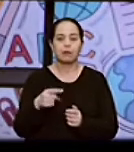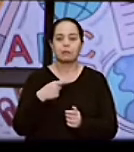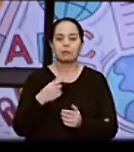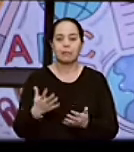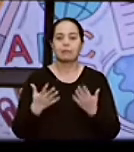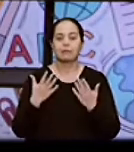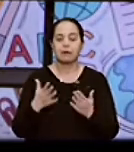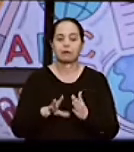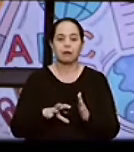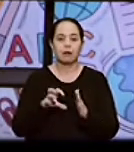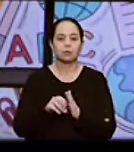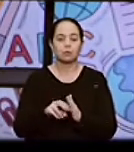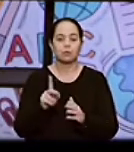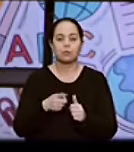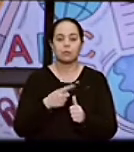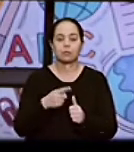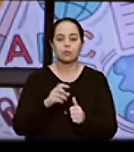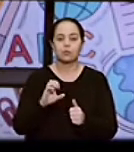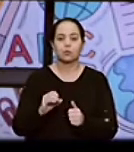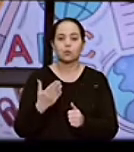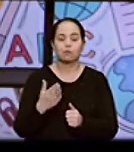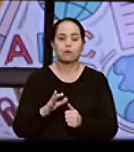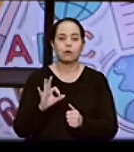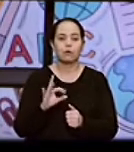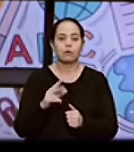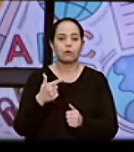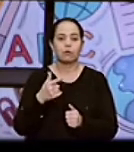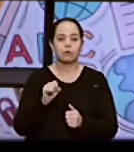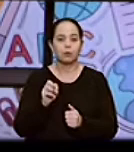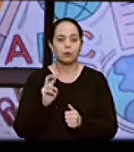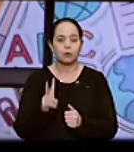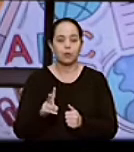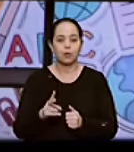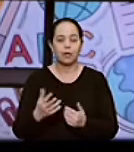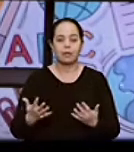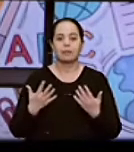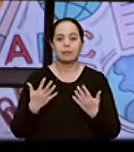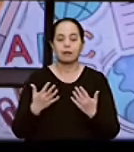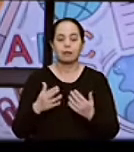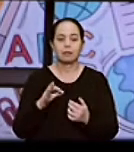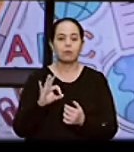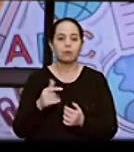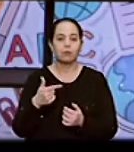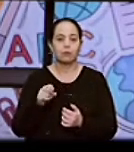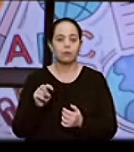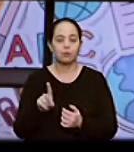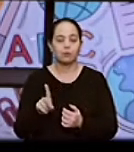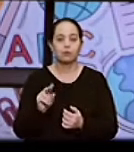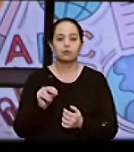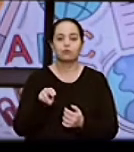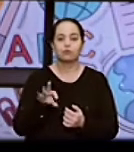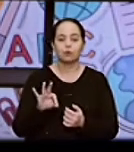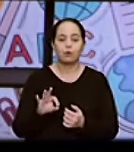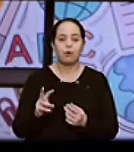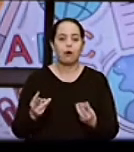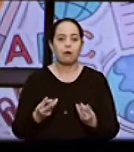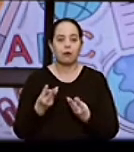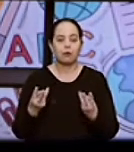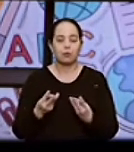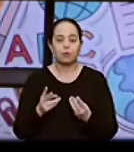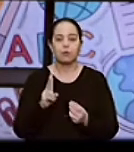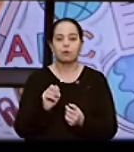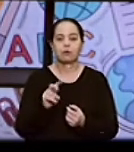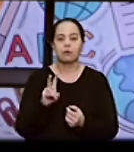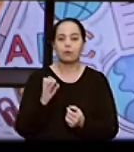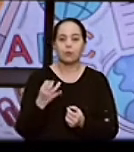Прилагательное «яркий» относится к имени существительному «огонек». Яркий огонек. Что? Огонек.